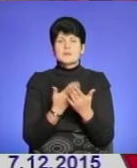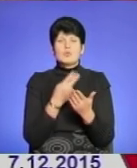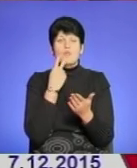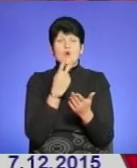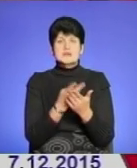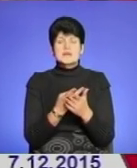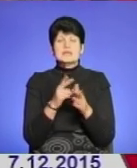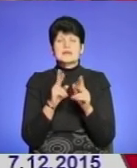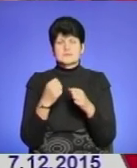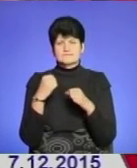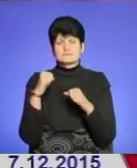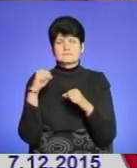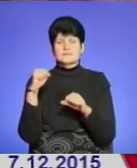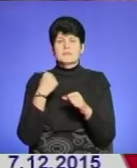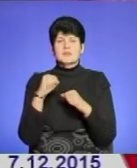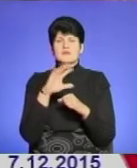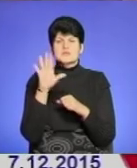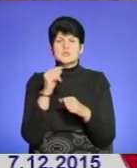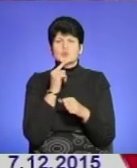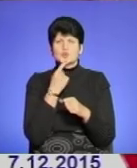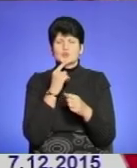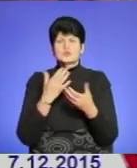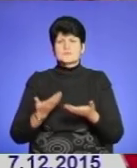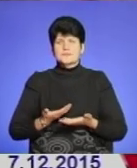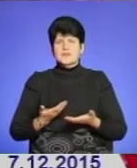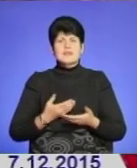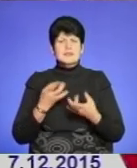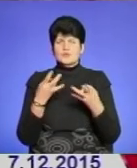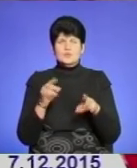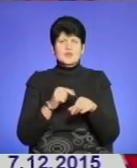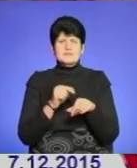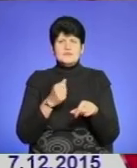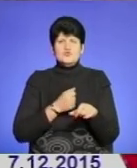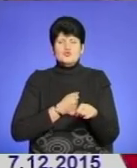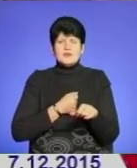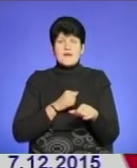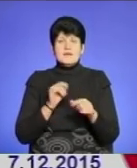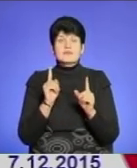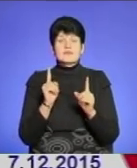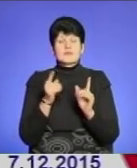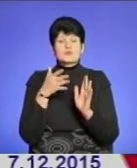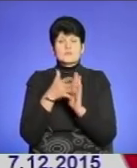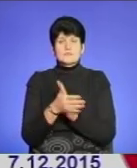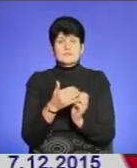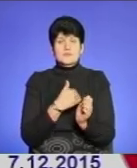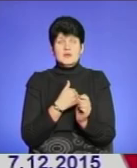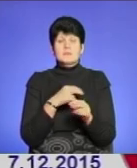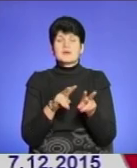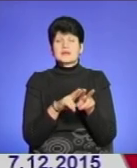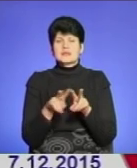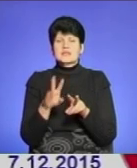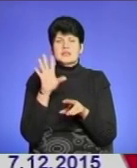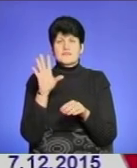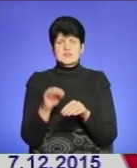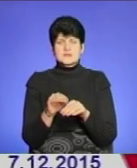показали, що мужньо долають усі життєві труднощі і не потребують співчуття, лише розуміння. Ми такі, як і ви, як і